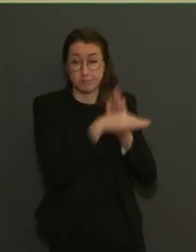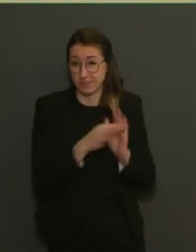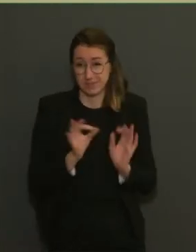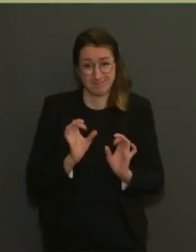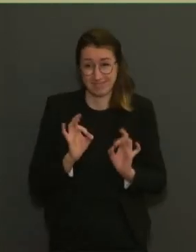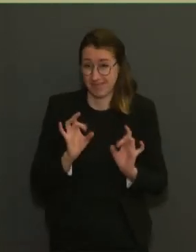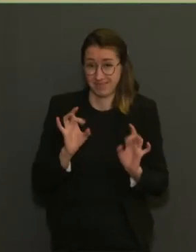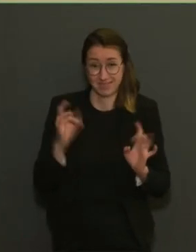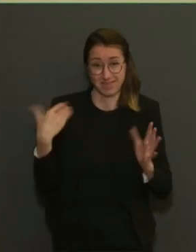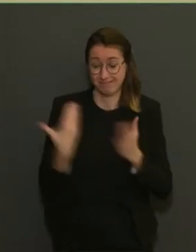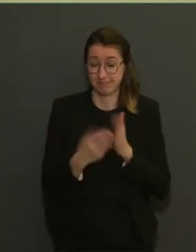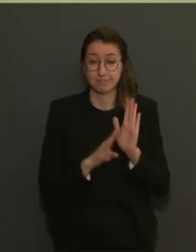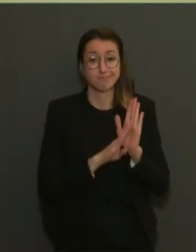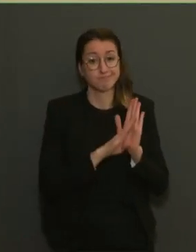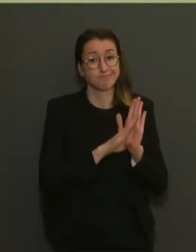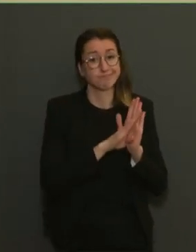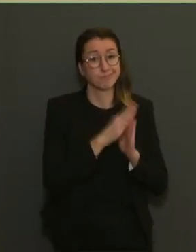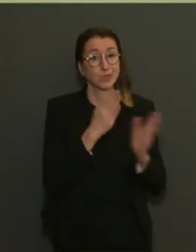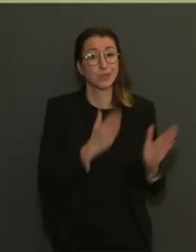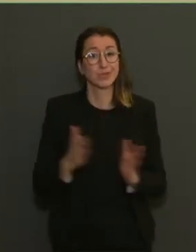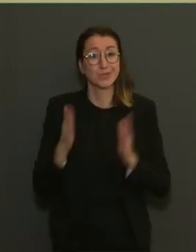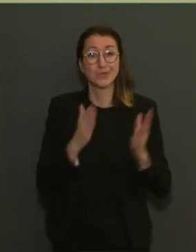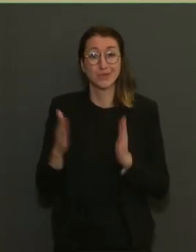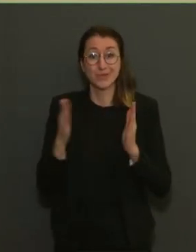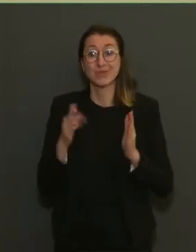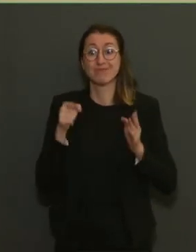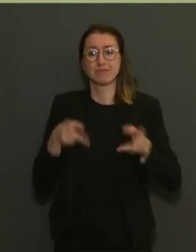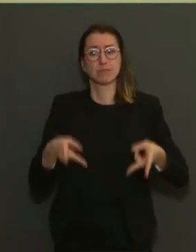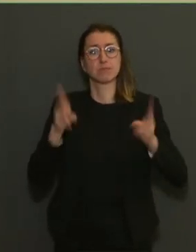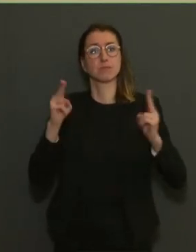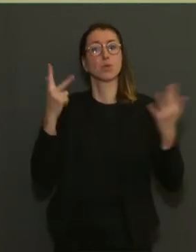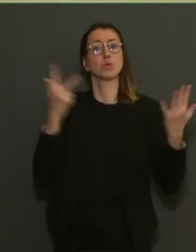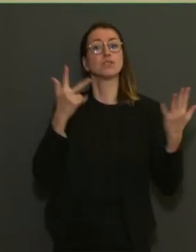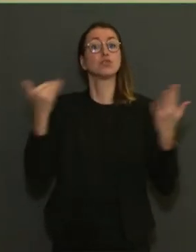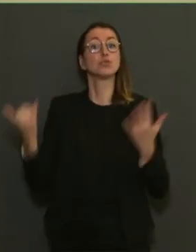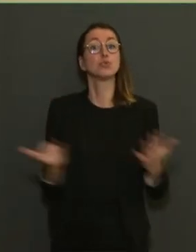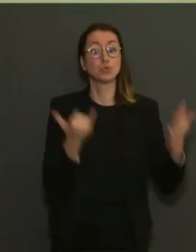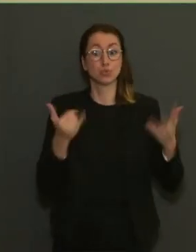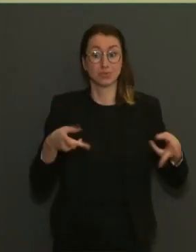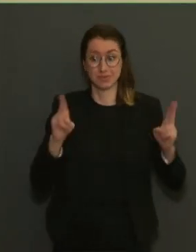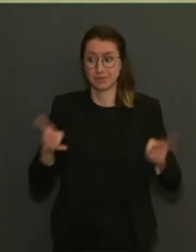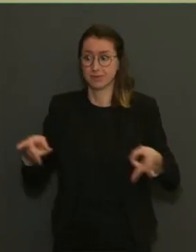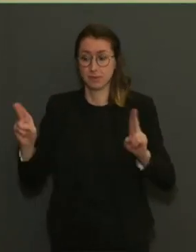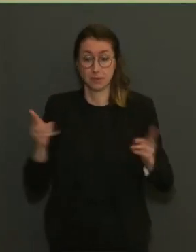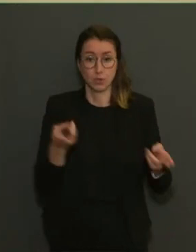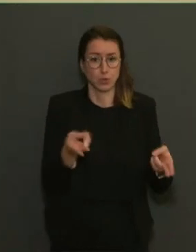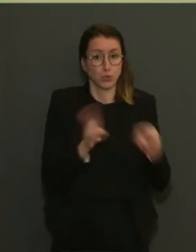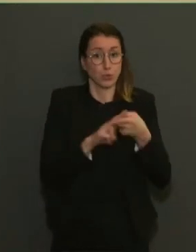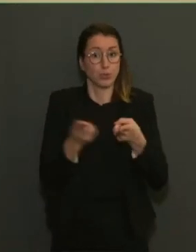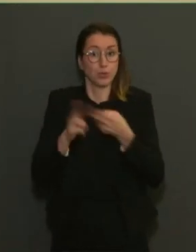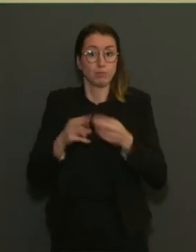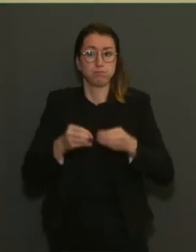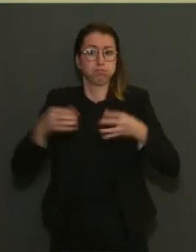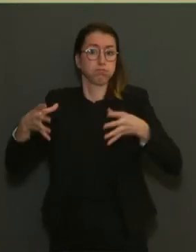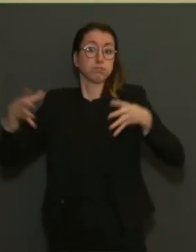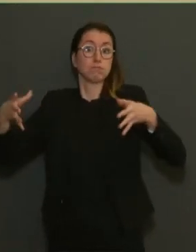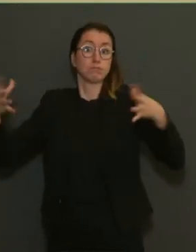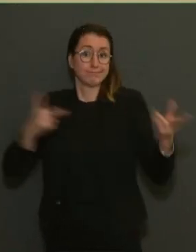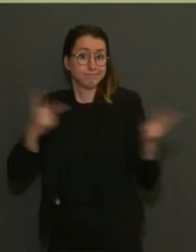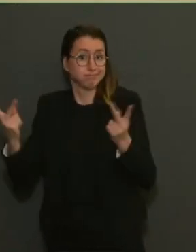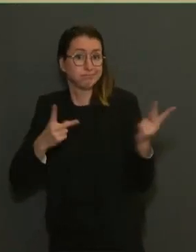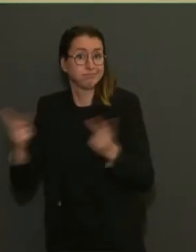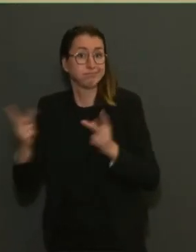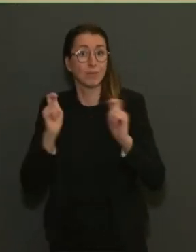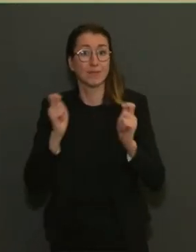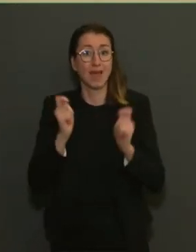toujours un doublement tous les 8 jours. Ce mercredi 28 octobre, nous avons battu un